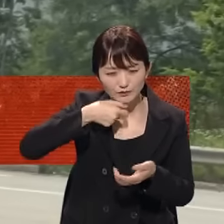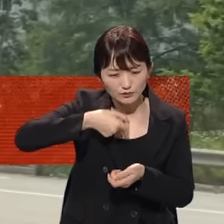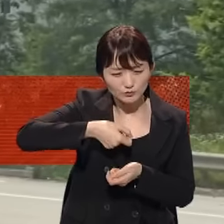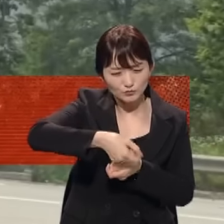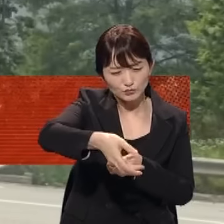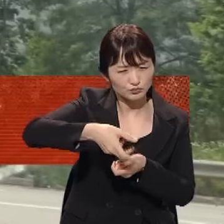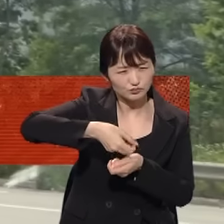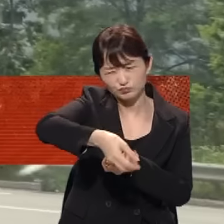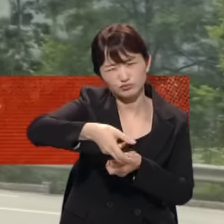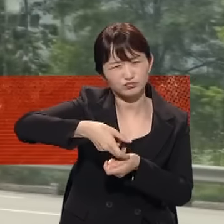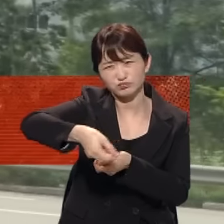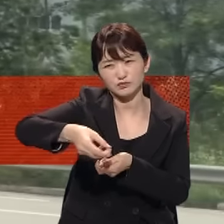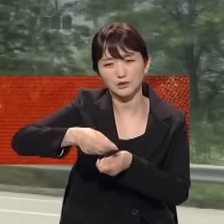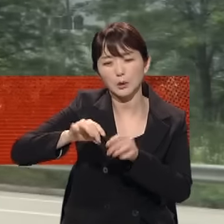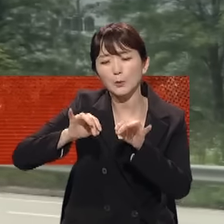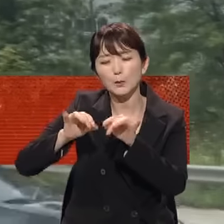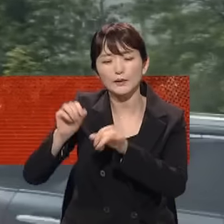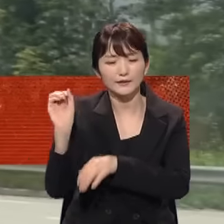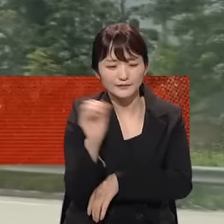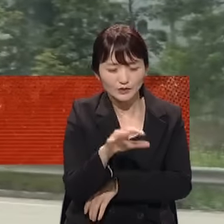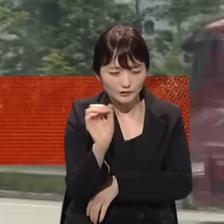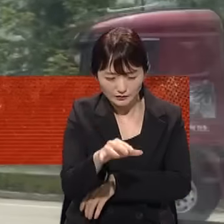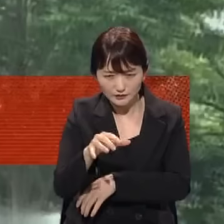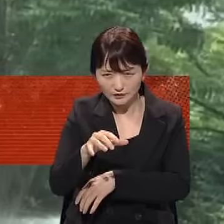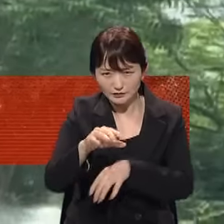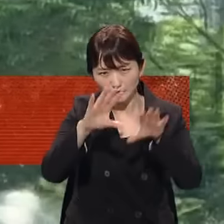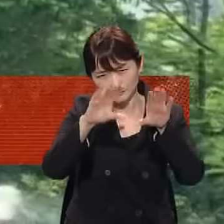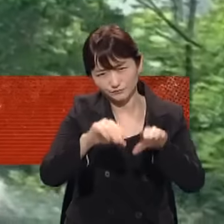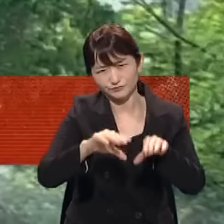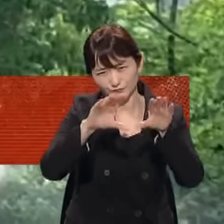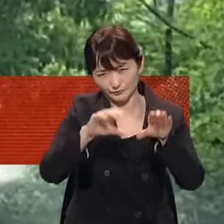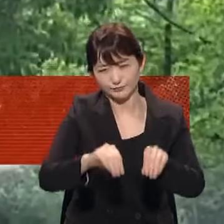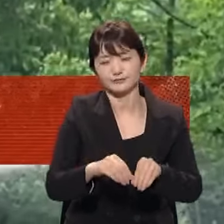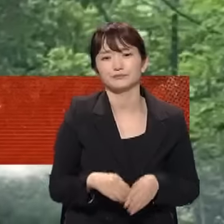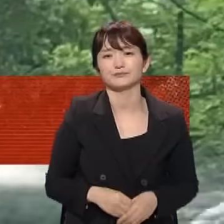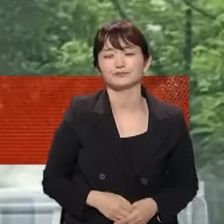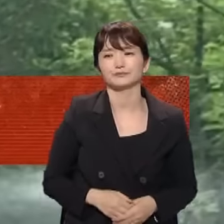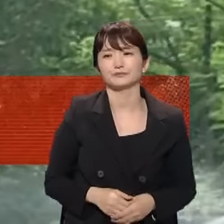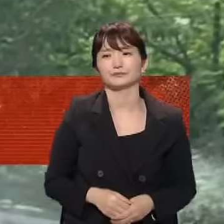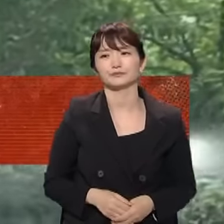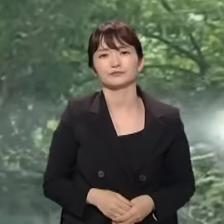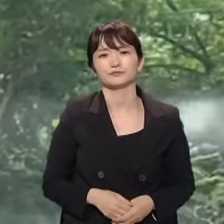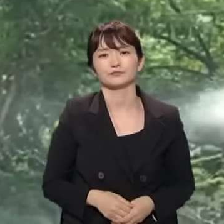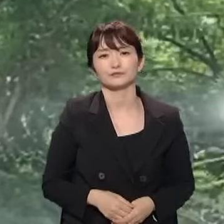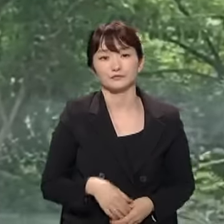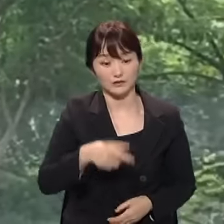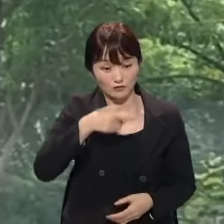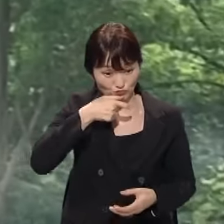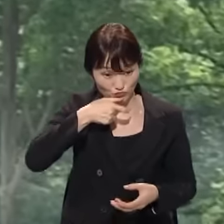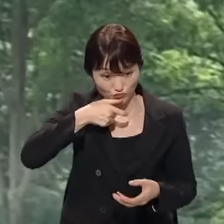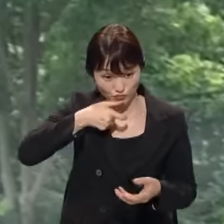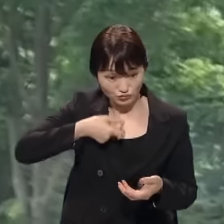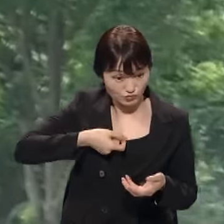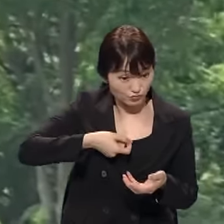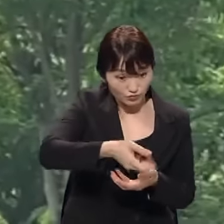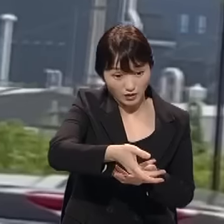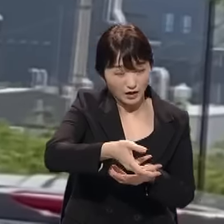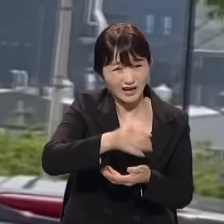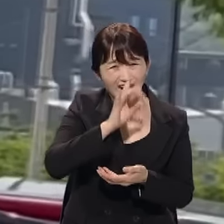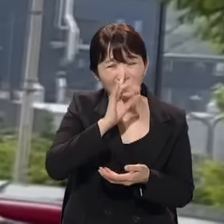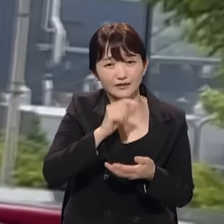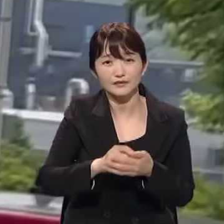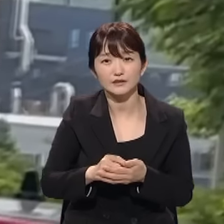이제 다량의 물과 모래를 이용해서 진압을 했던 겁니다. 방금 말씀하신 것처럼 물로 해서는 이게 꺼지질 않으니까